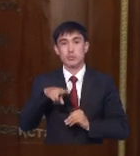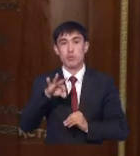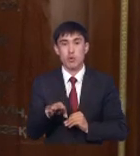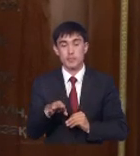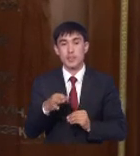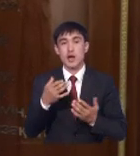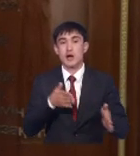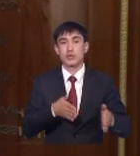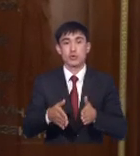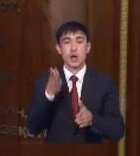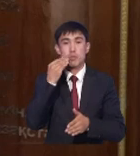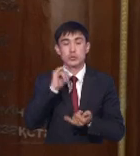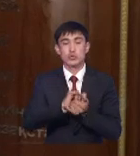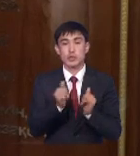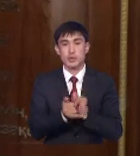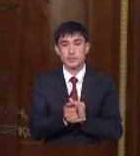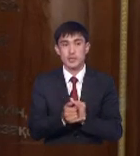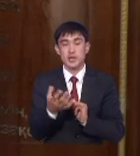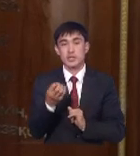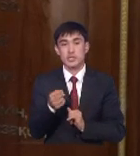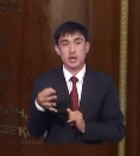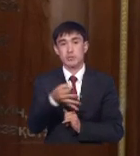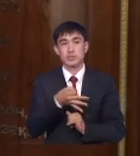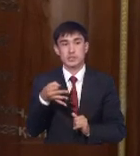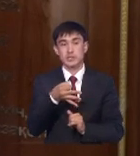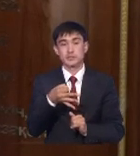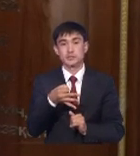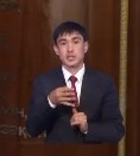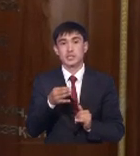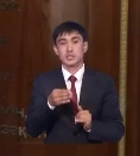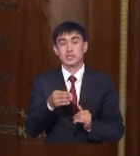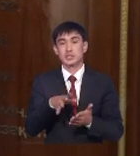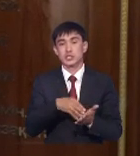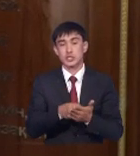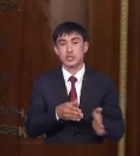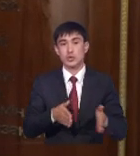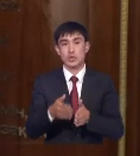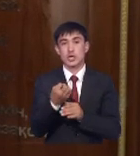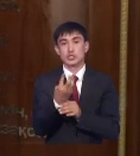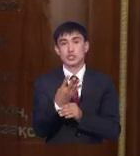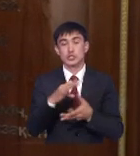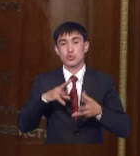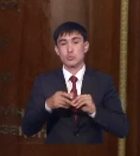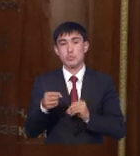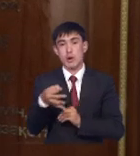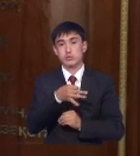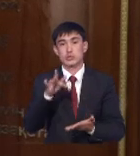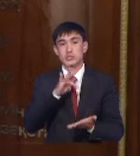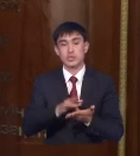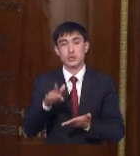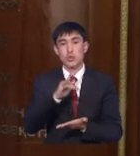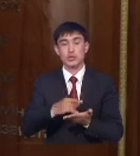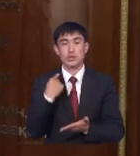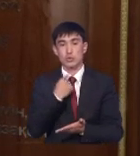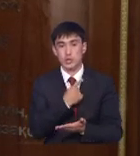которо ама а также в областных значениях автодорог 14 комплексов по областному центру города